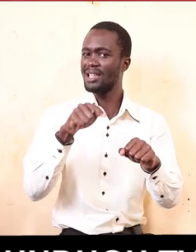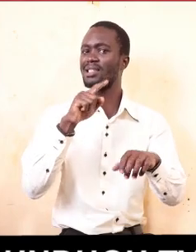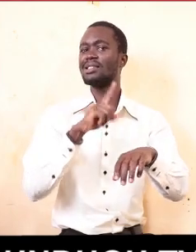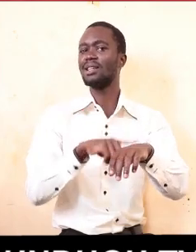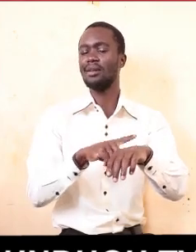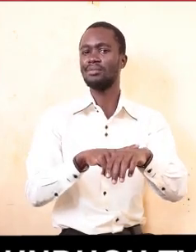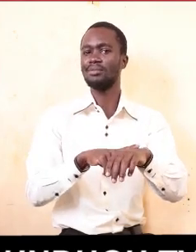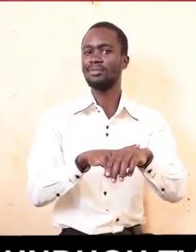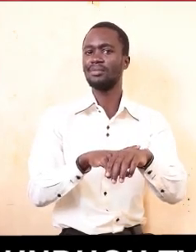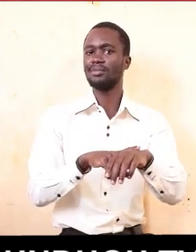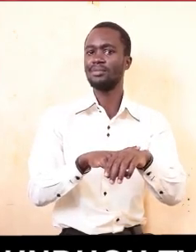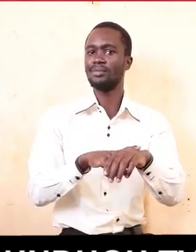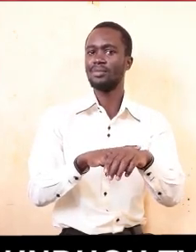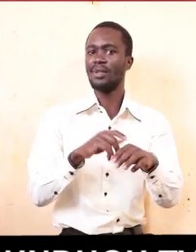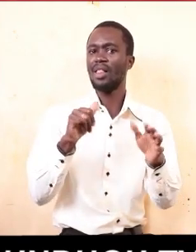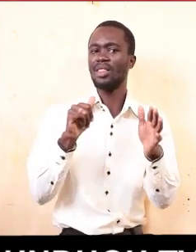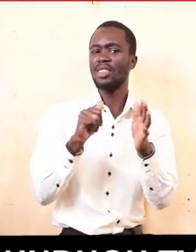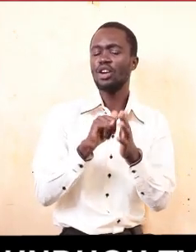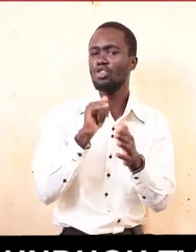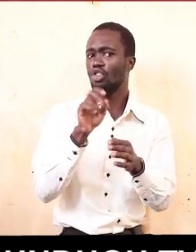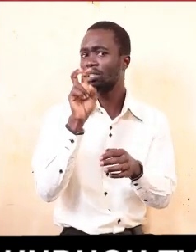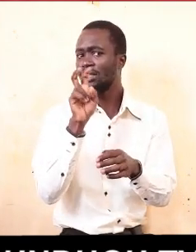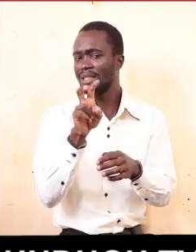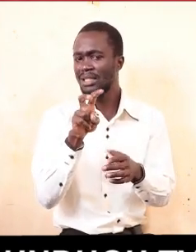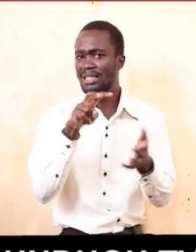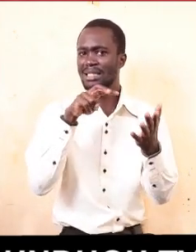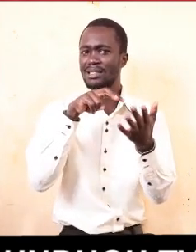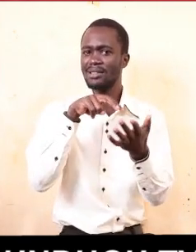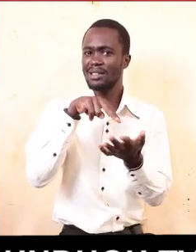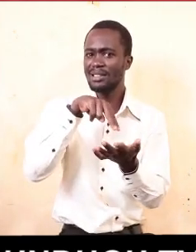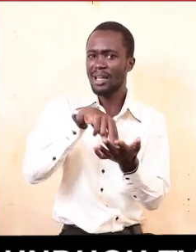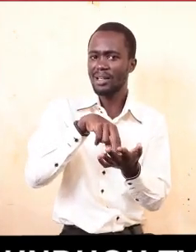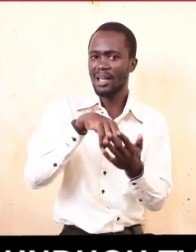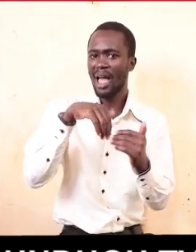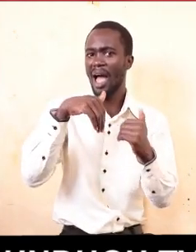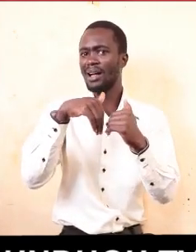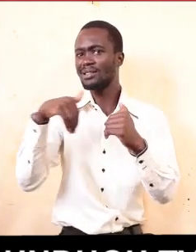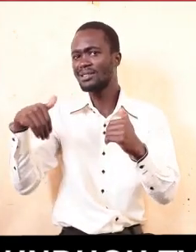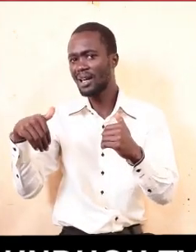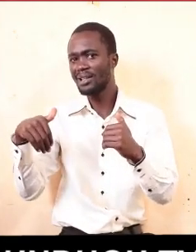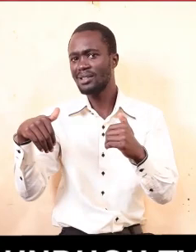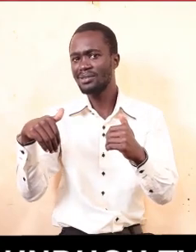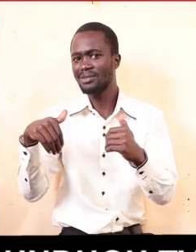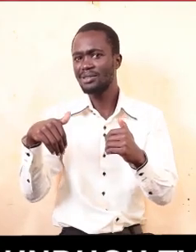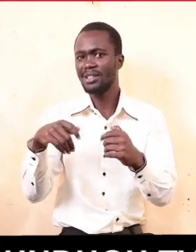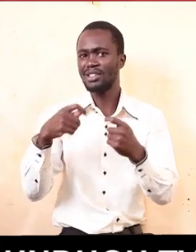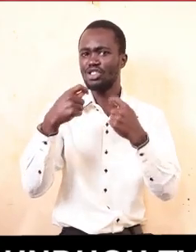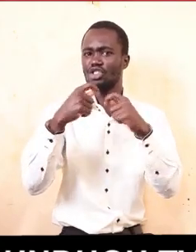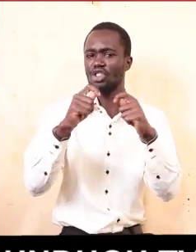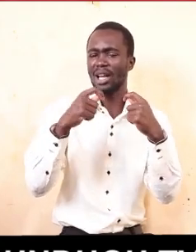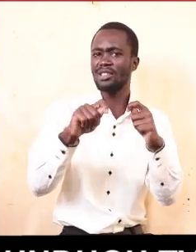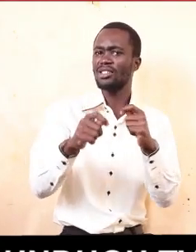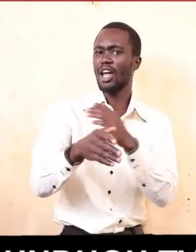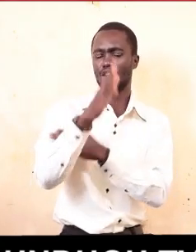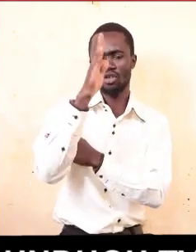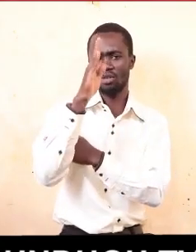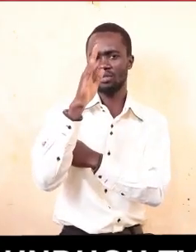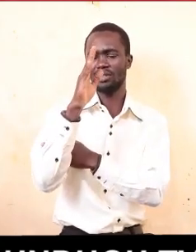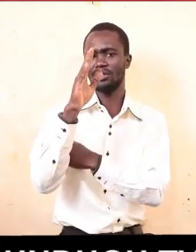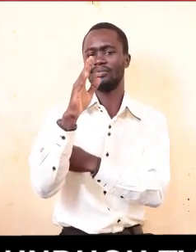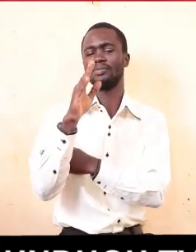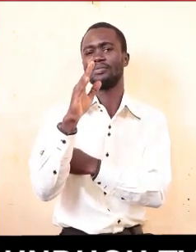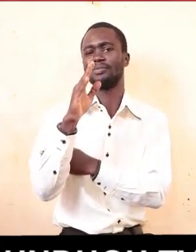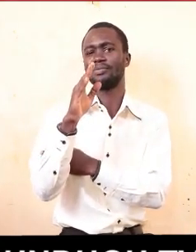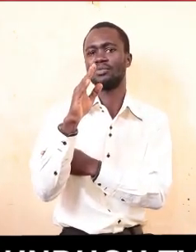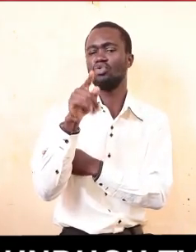asionekane kwamba anasimama kando na kuanza kumjaribu Mungu. Ukisimama kando ni sawa na kumjaribu Mungu, na